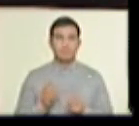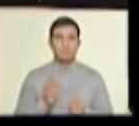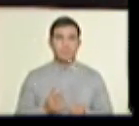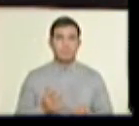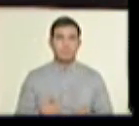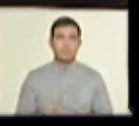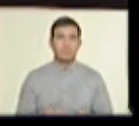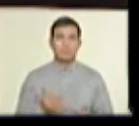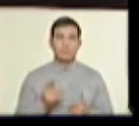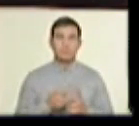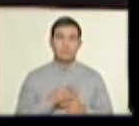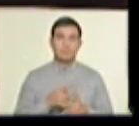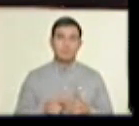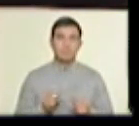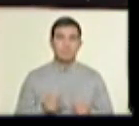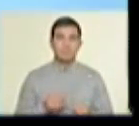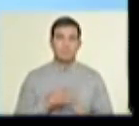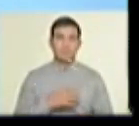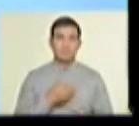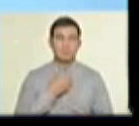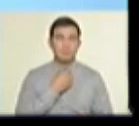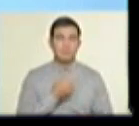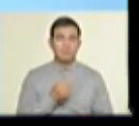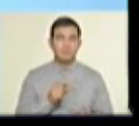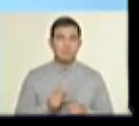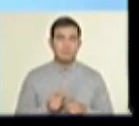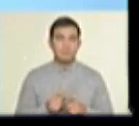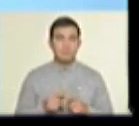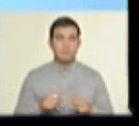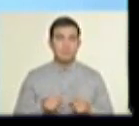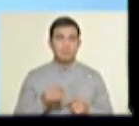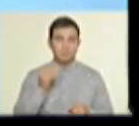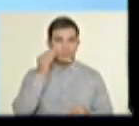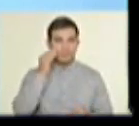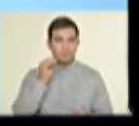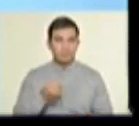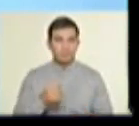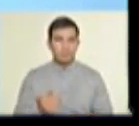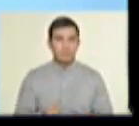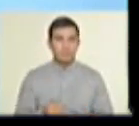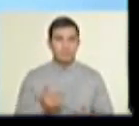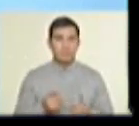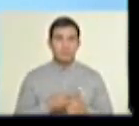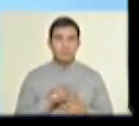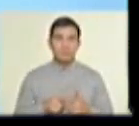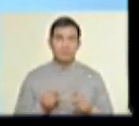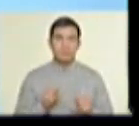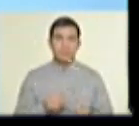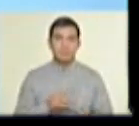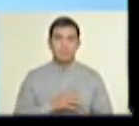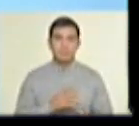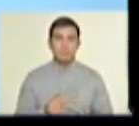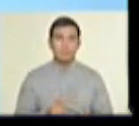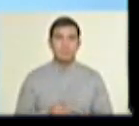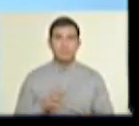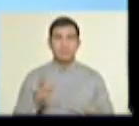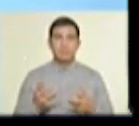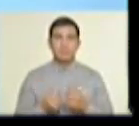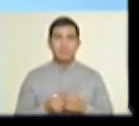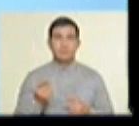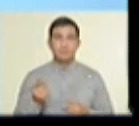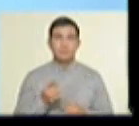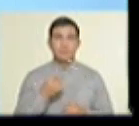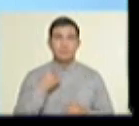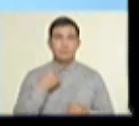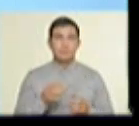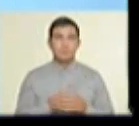mumkin yoki zid ma'noli so'zlar orqali hosil qilishimiz mumkin yoki bo'lmasa butun va qism